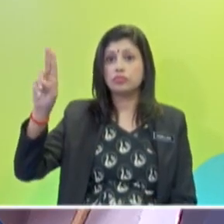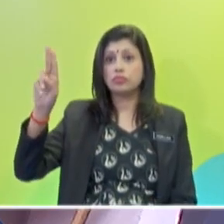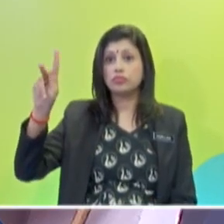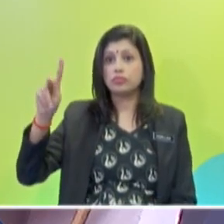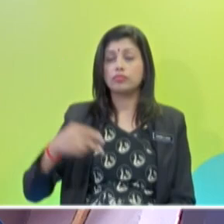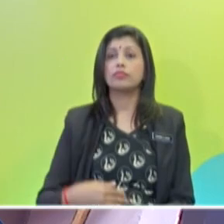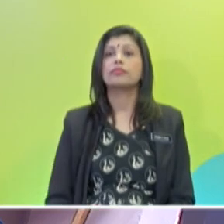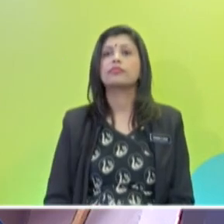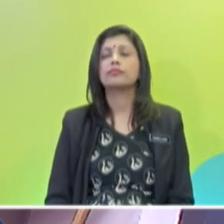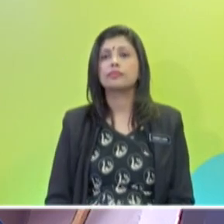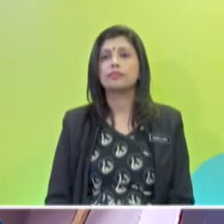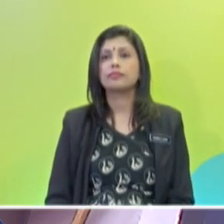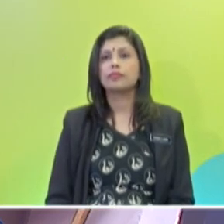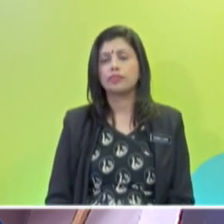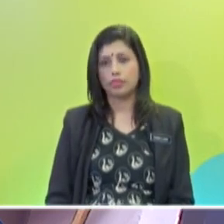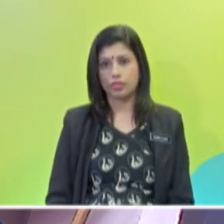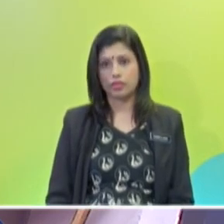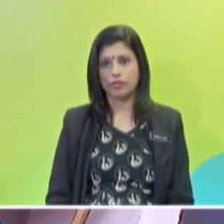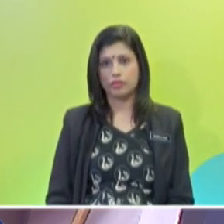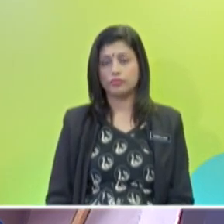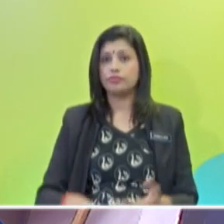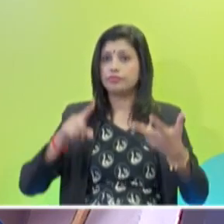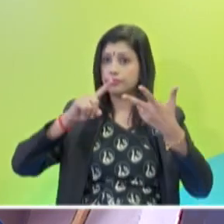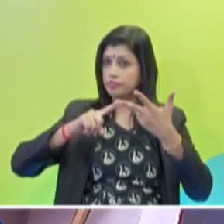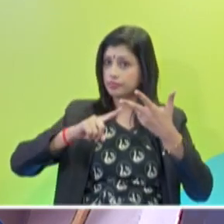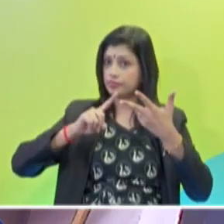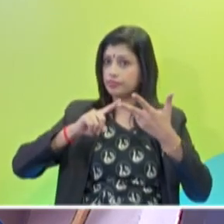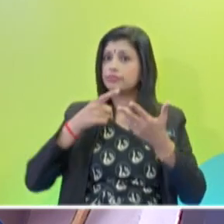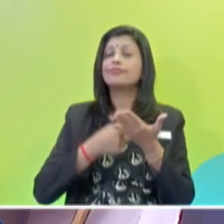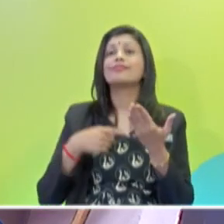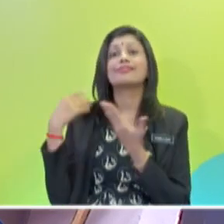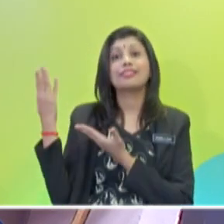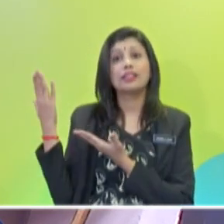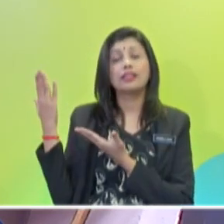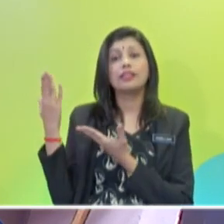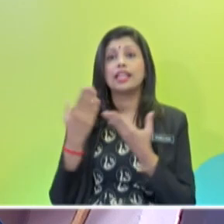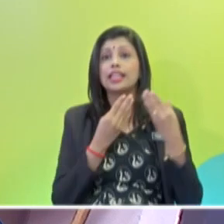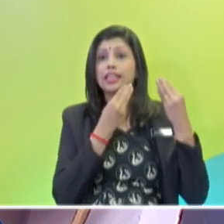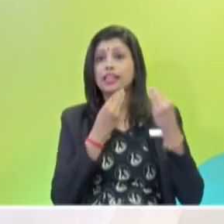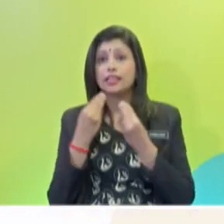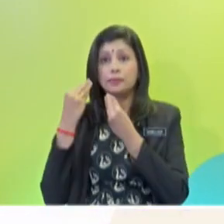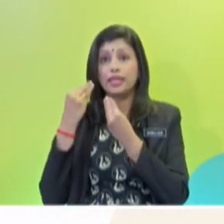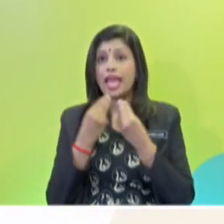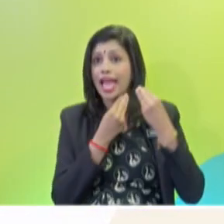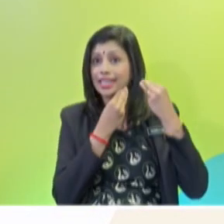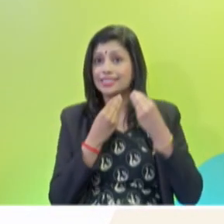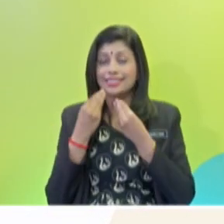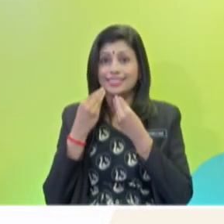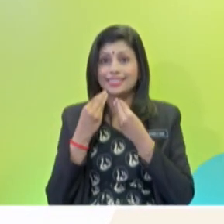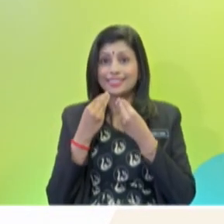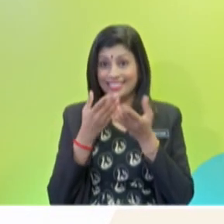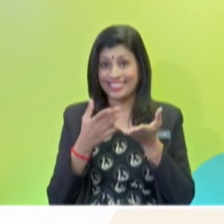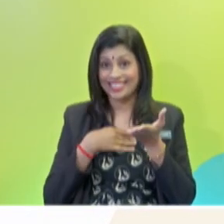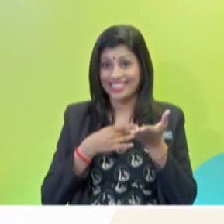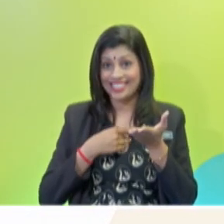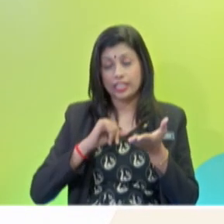ini buah tempatan yang kedua. Seterusnya. Ini buah Tembikai, cikgu. Tembikai. Saya suka. Saya pun